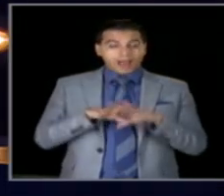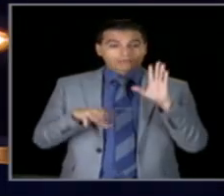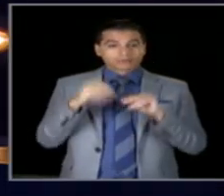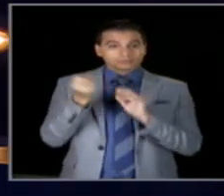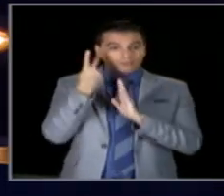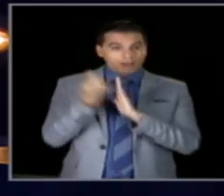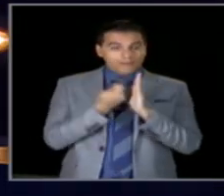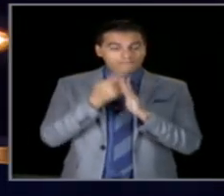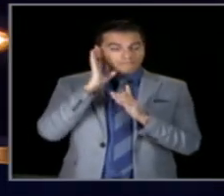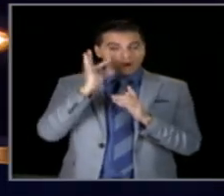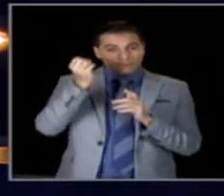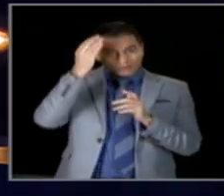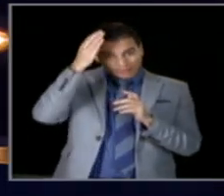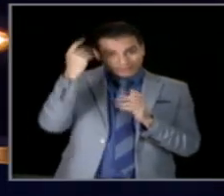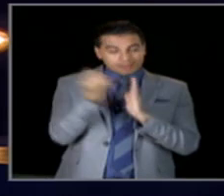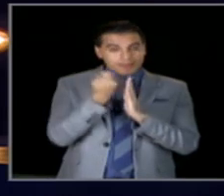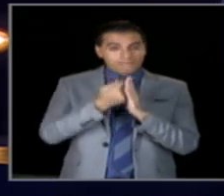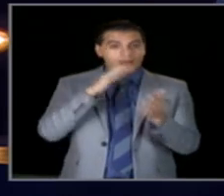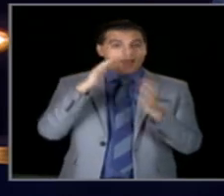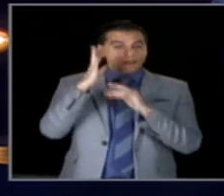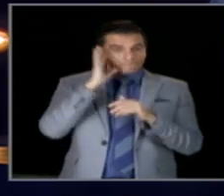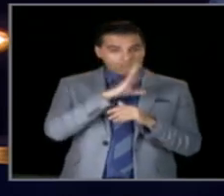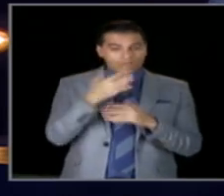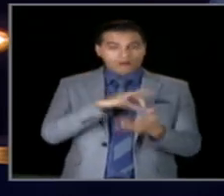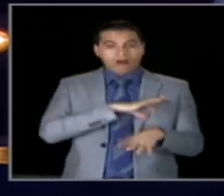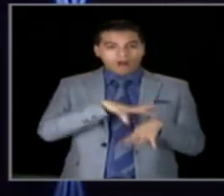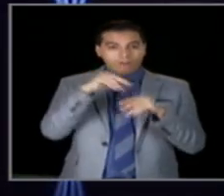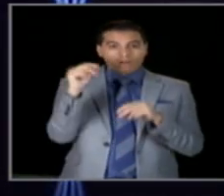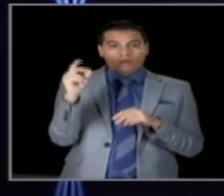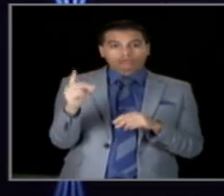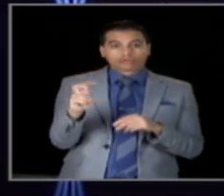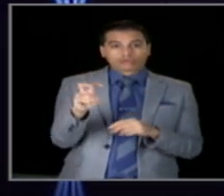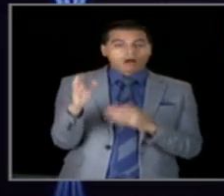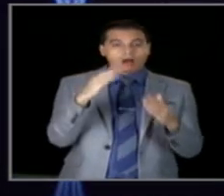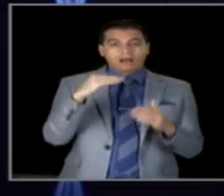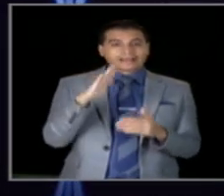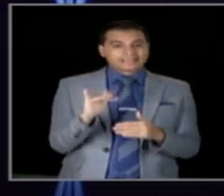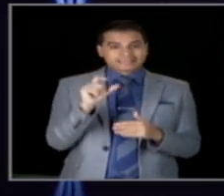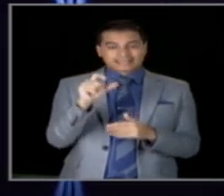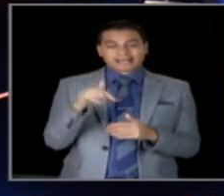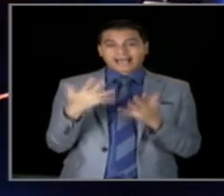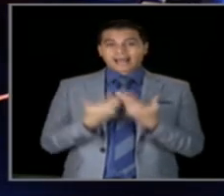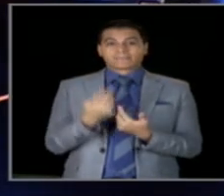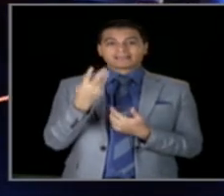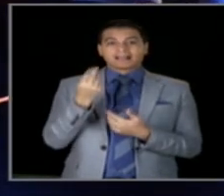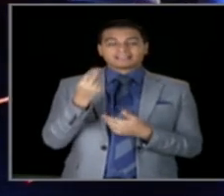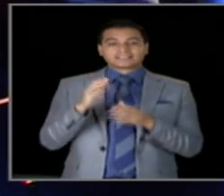الأديب العالمي الراحل طه حسين. نتيجة 80